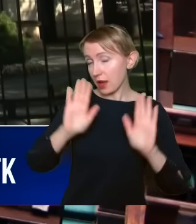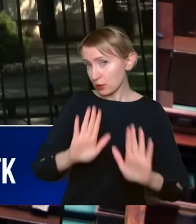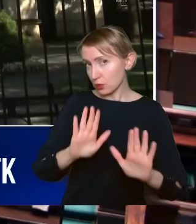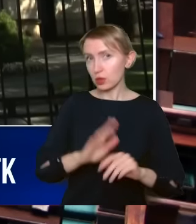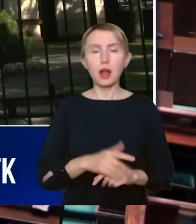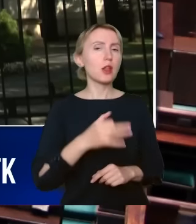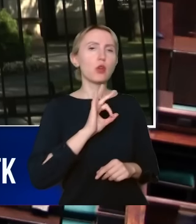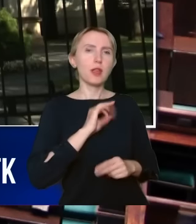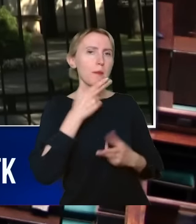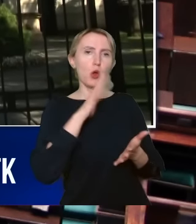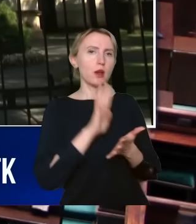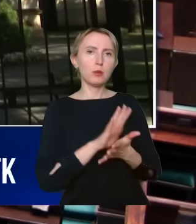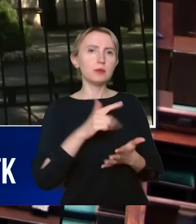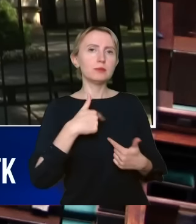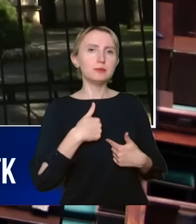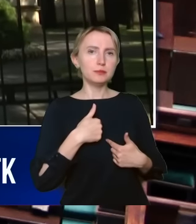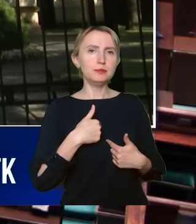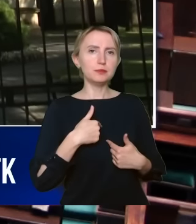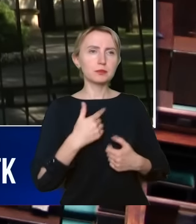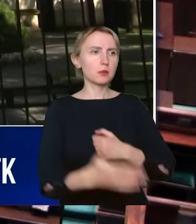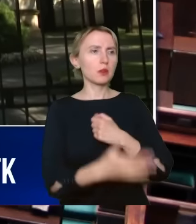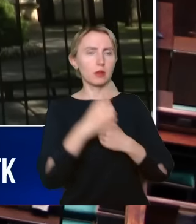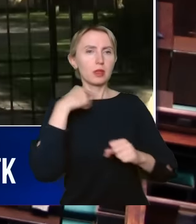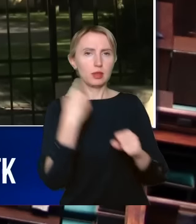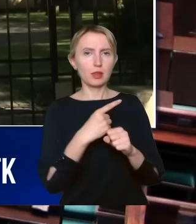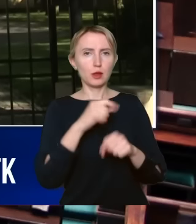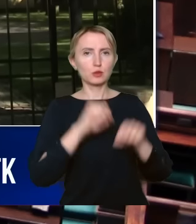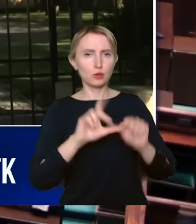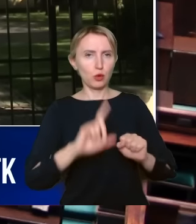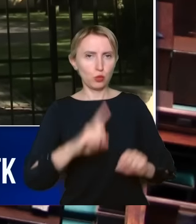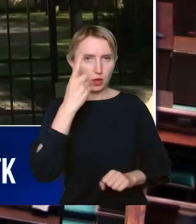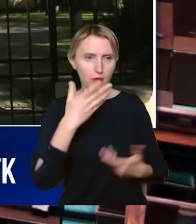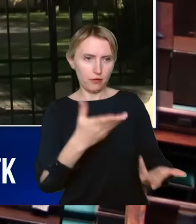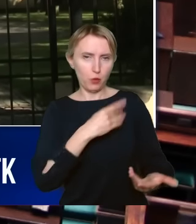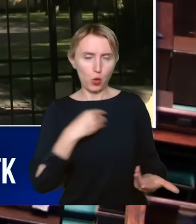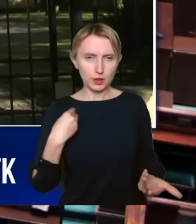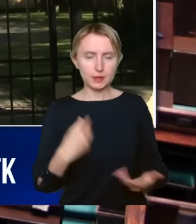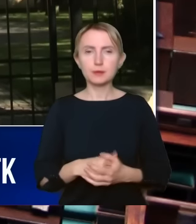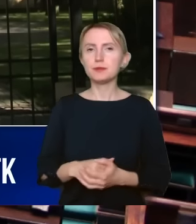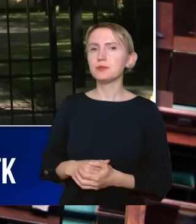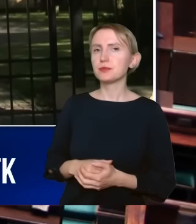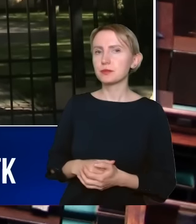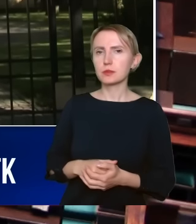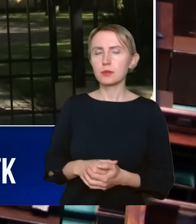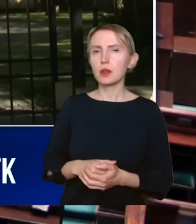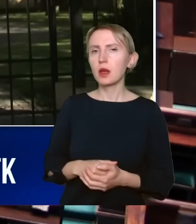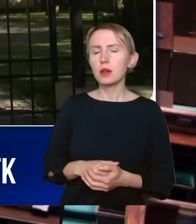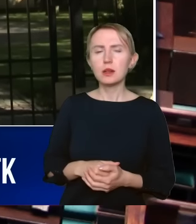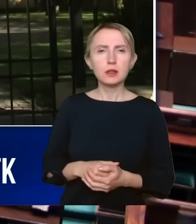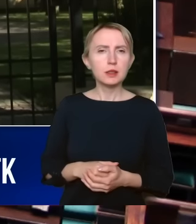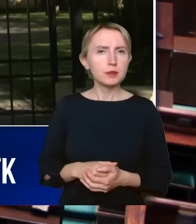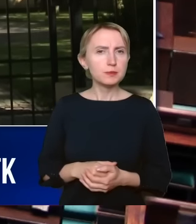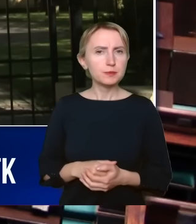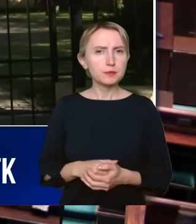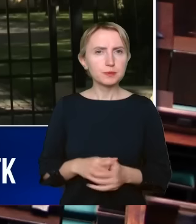Ja się powołuję na postanowienie Sądu Najwyższego w Polsce, więc on z nim się nie dyskutuje.